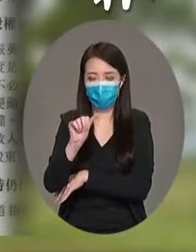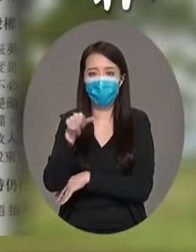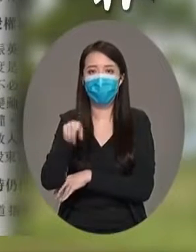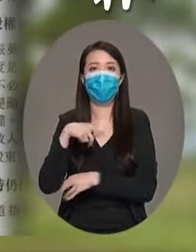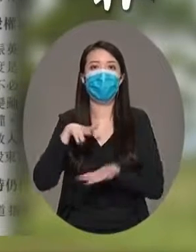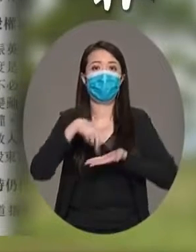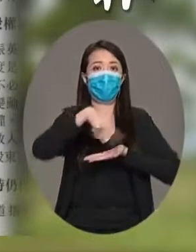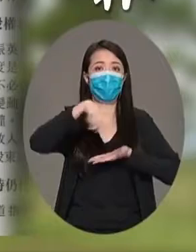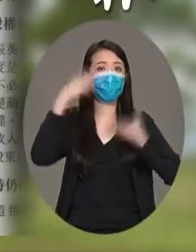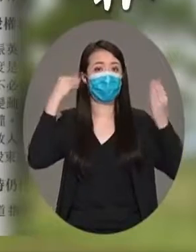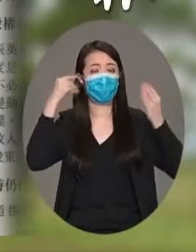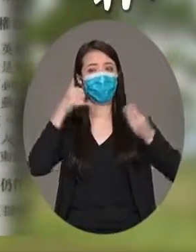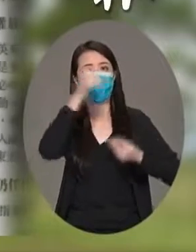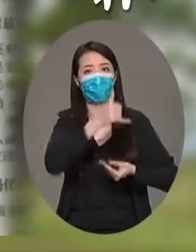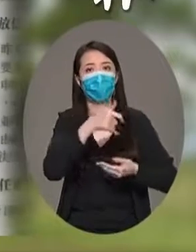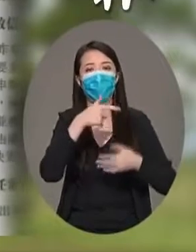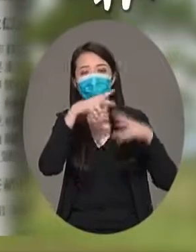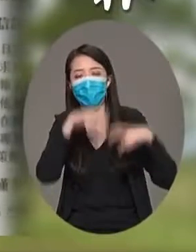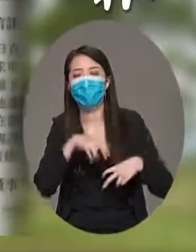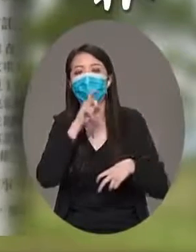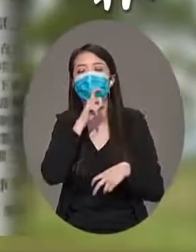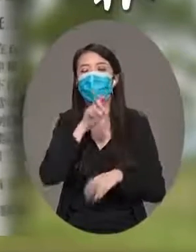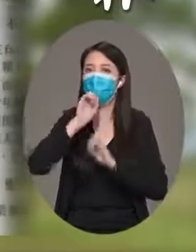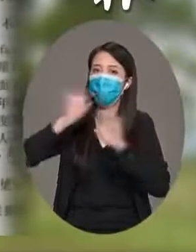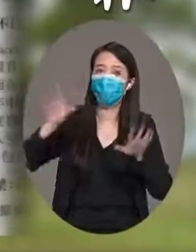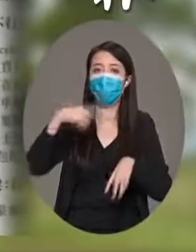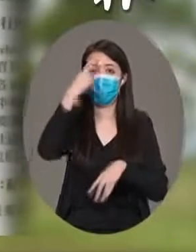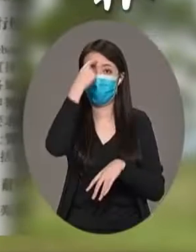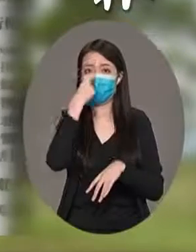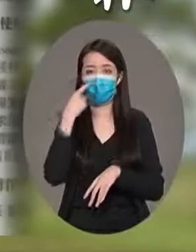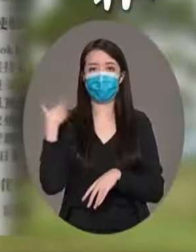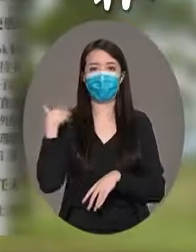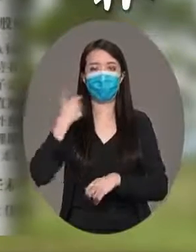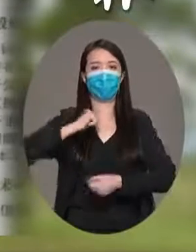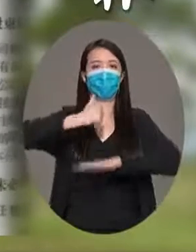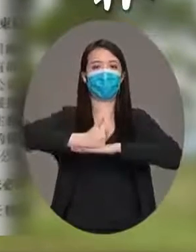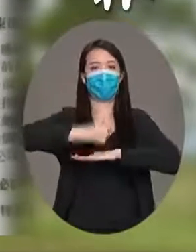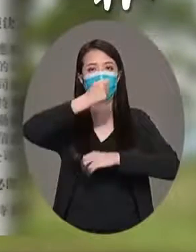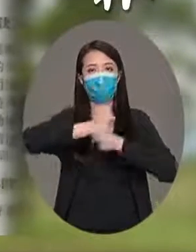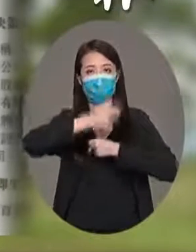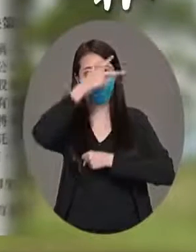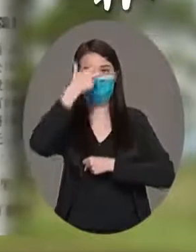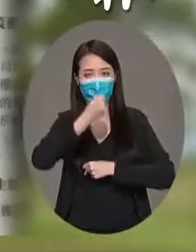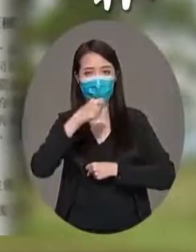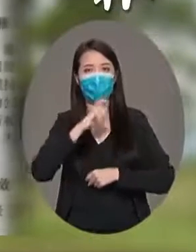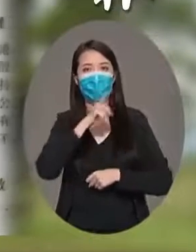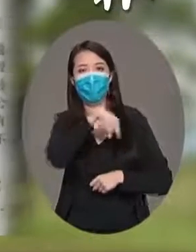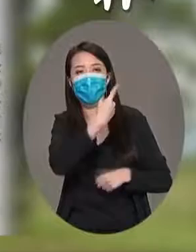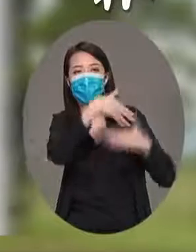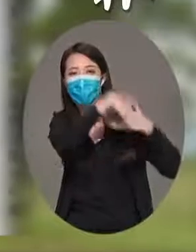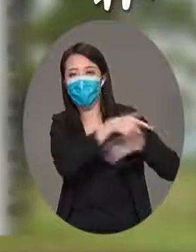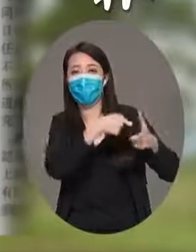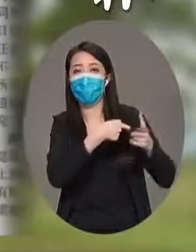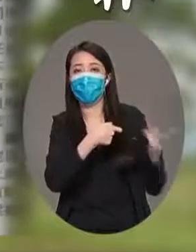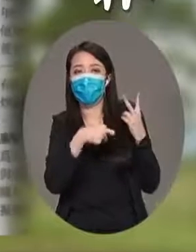新聞昨日引述泄密文件報導，梁振英在任特首時透過兩間離岸公司迂迴